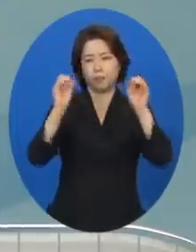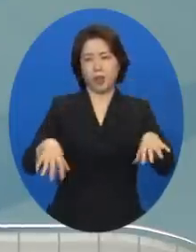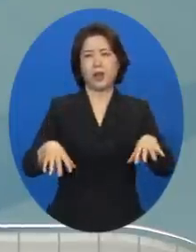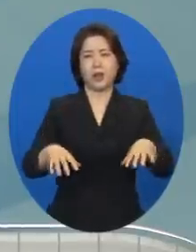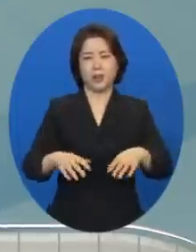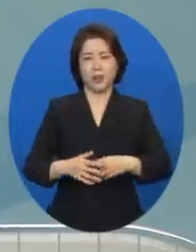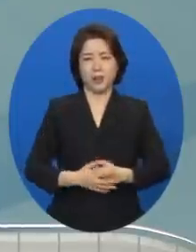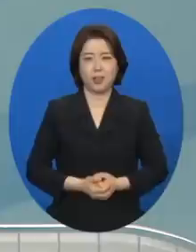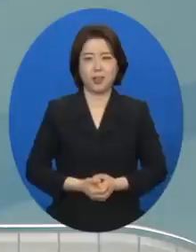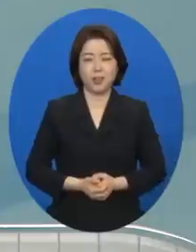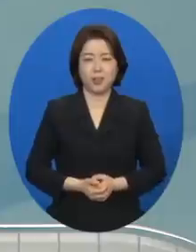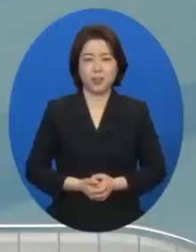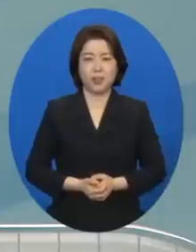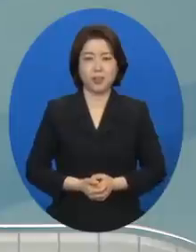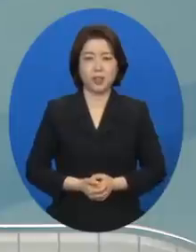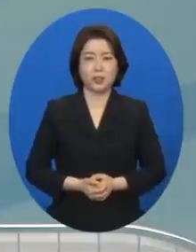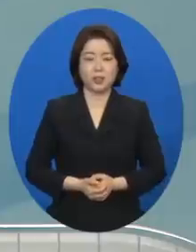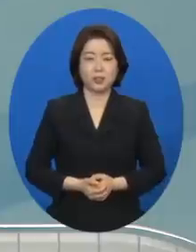겁니다